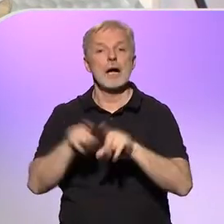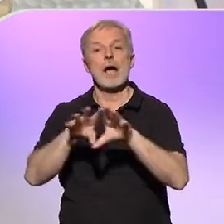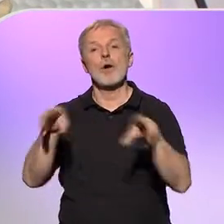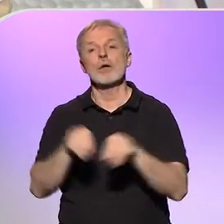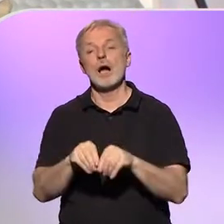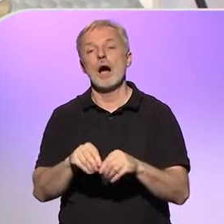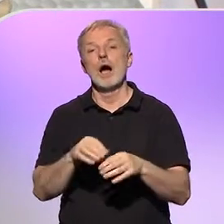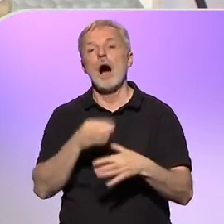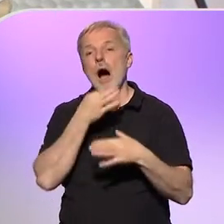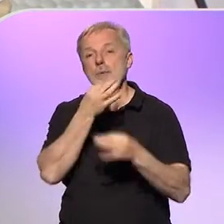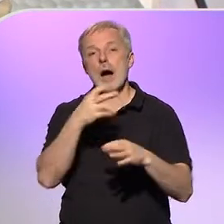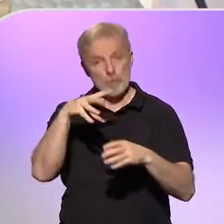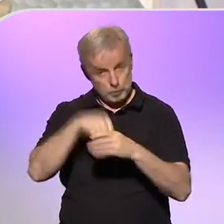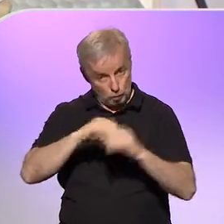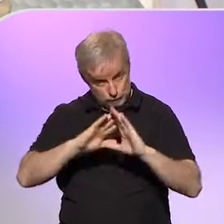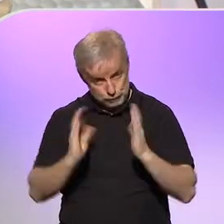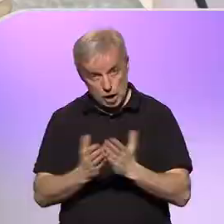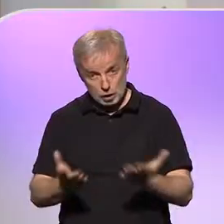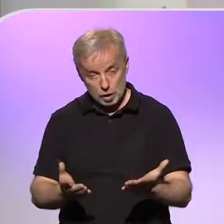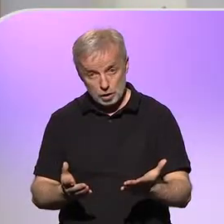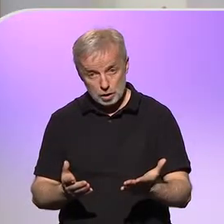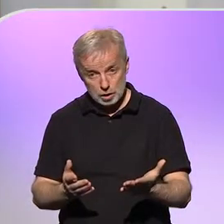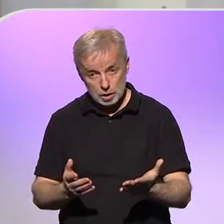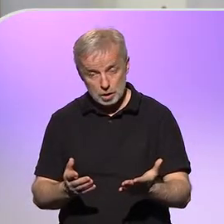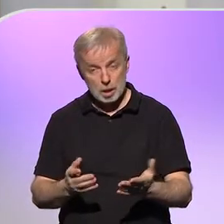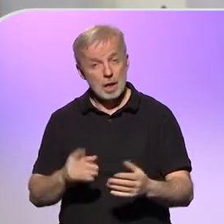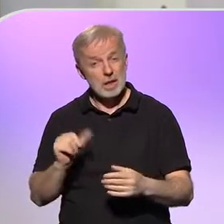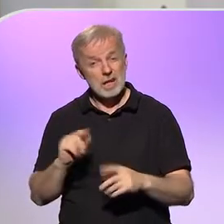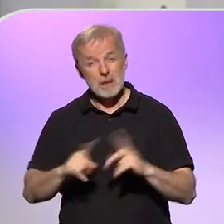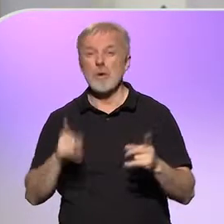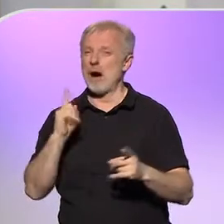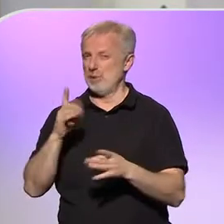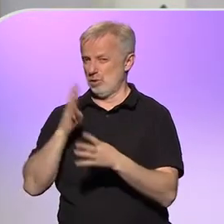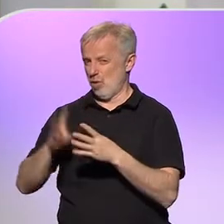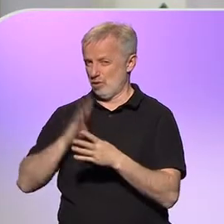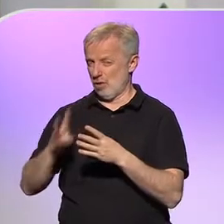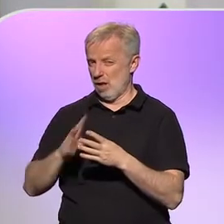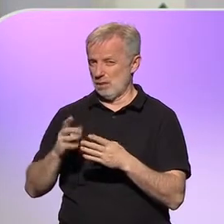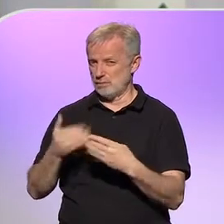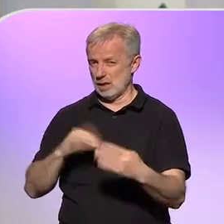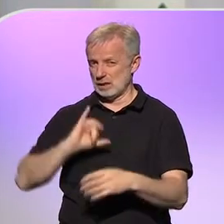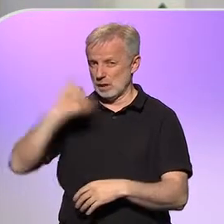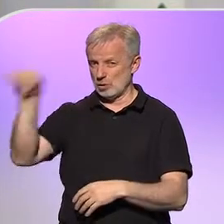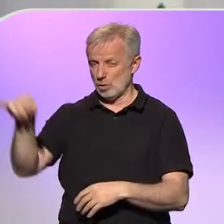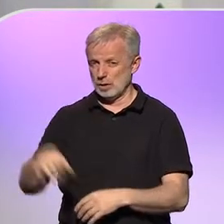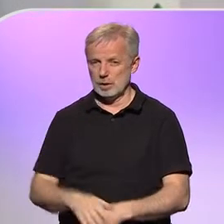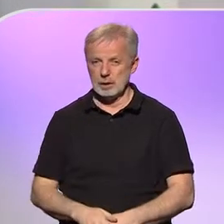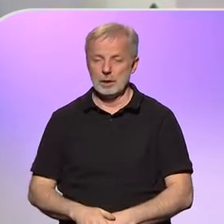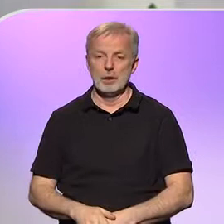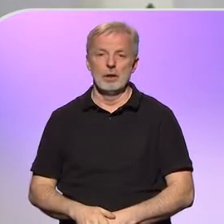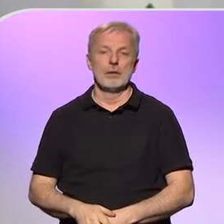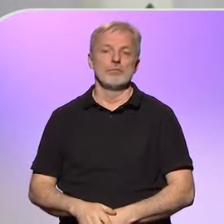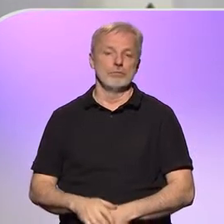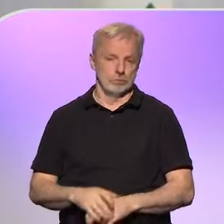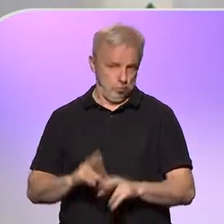tam v pořádku? Je tam všechno, co vlastně budeme potřebovat na tu cestu? Nebo bychom to taky měli ještě si zkontrolovat předtím, než vycestujeme? Může se to vyplatit.